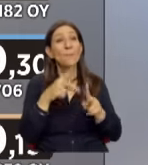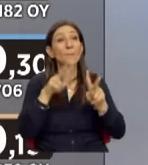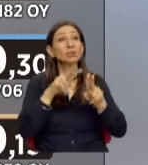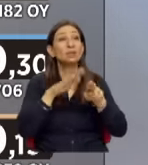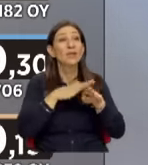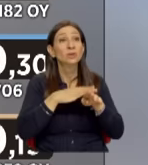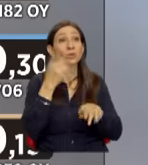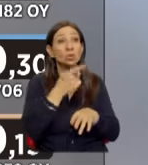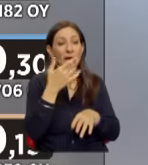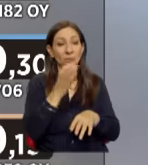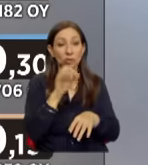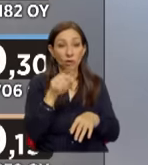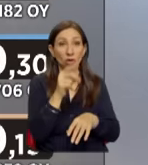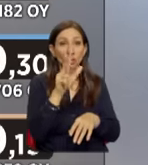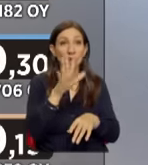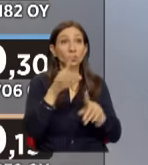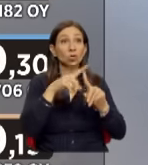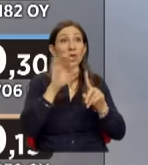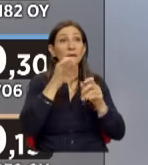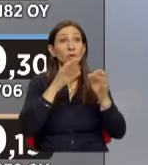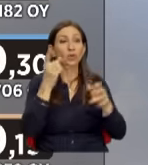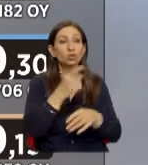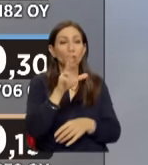Yavaş %60,35, Turgut Altınok